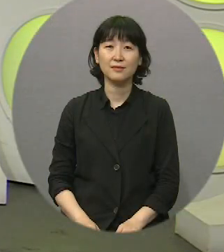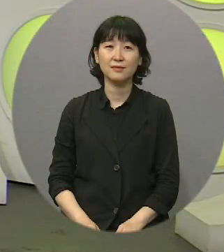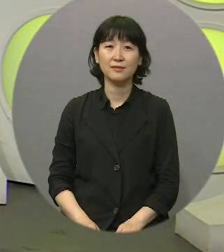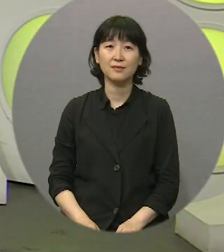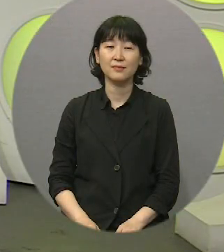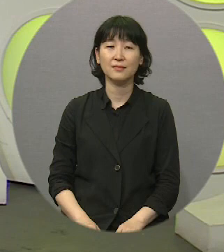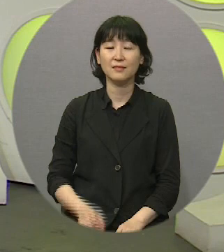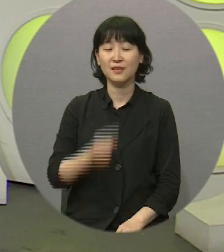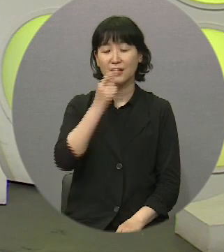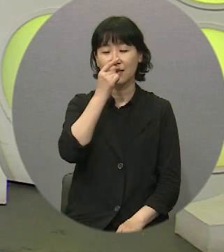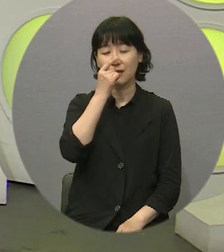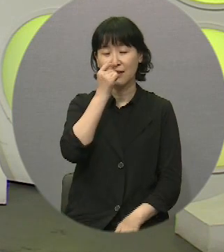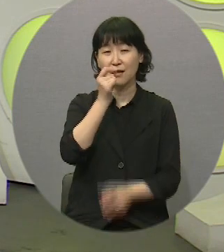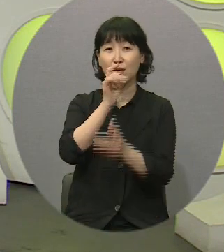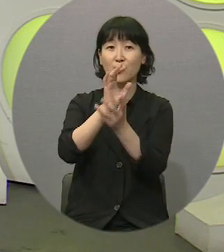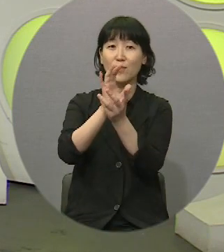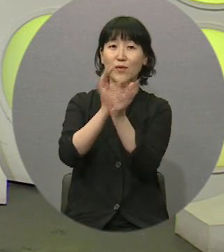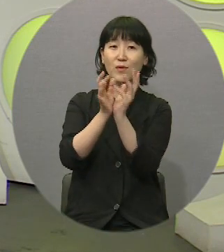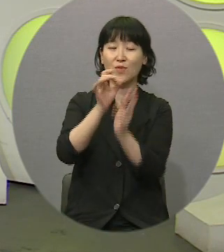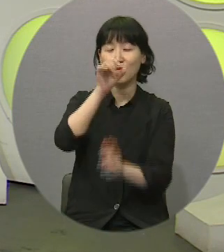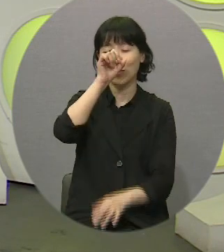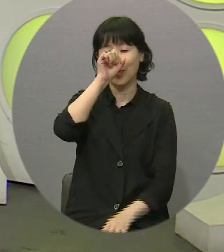장미꽃 좋아